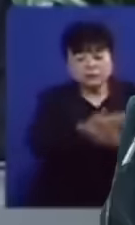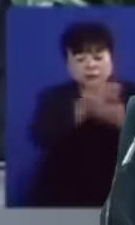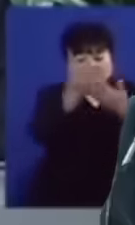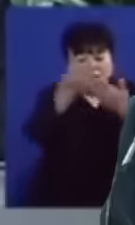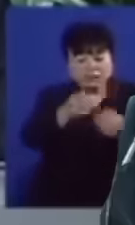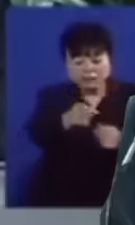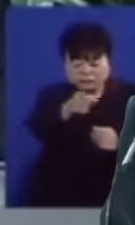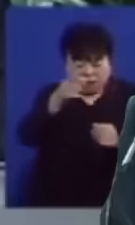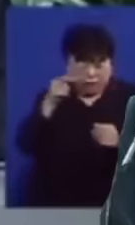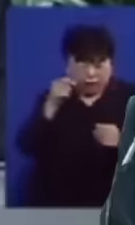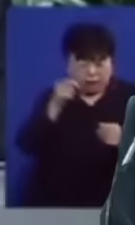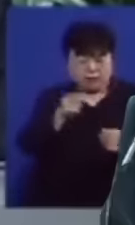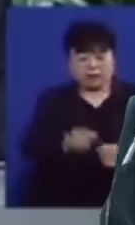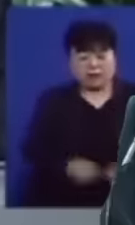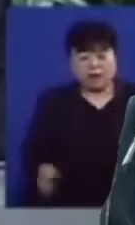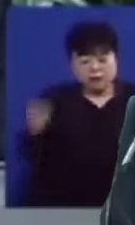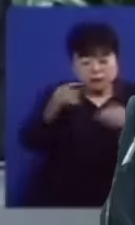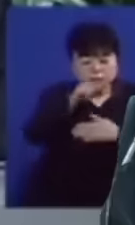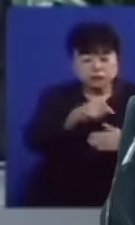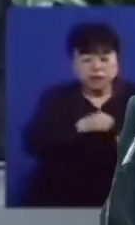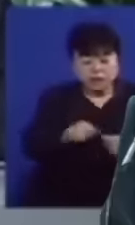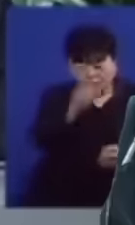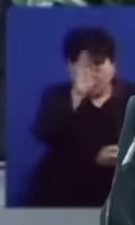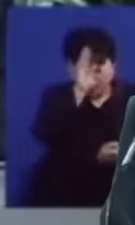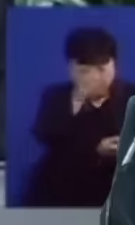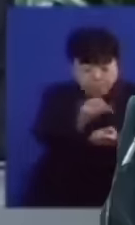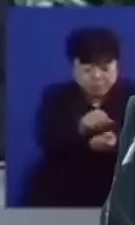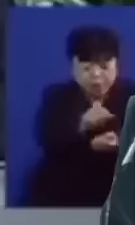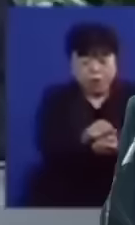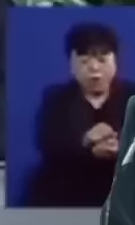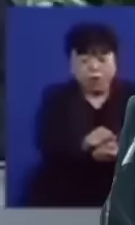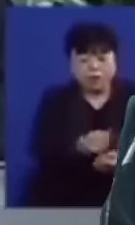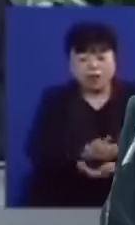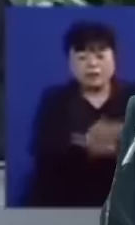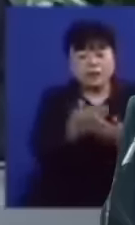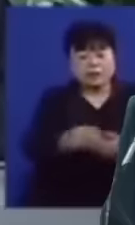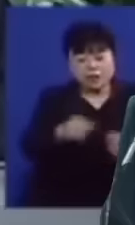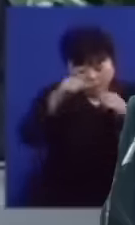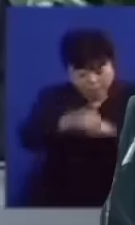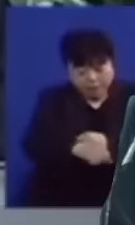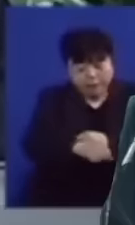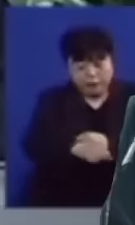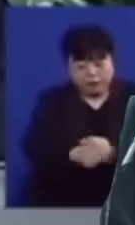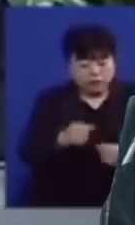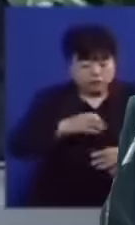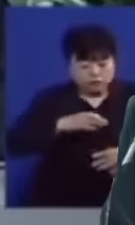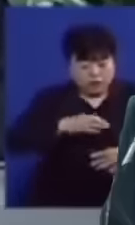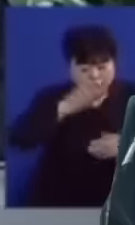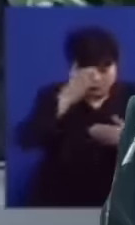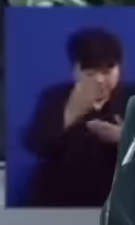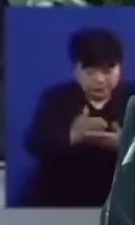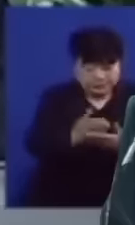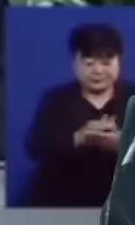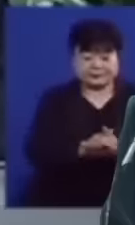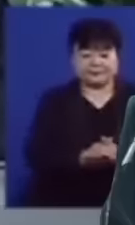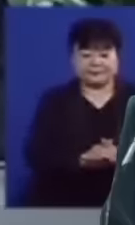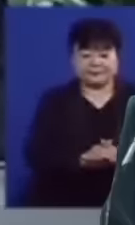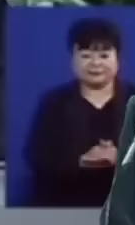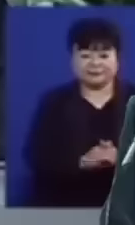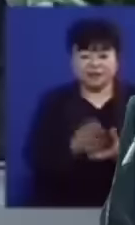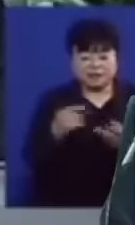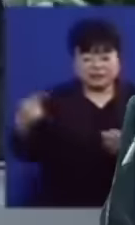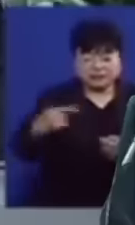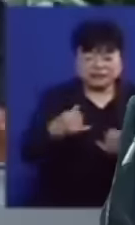흐르는 살과 흑암 중에 행하는 연병과 백주의 황폐케 하는 밤에를 두려워하지 아니하리라. 천인이